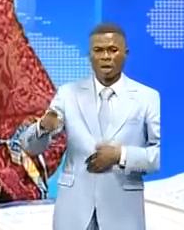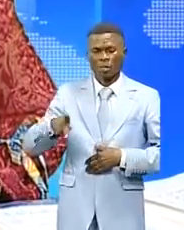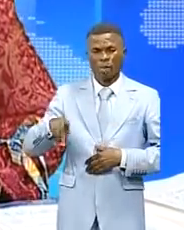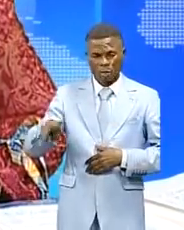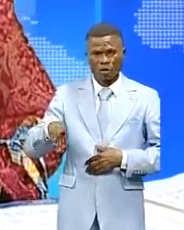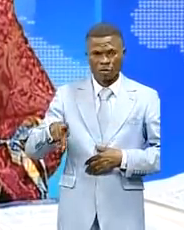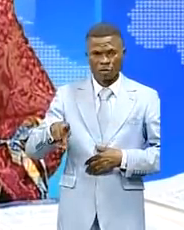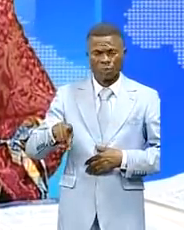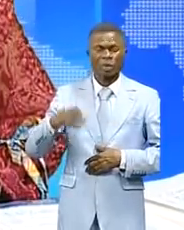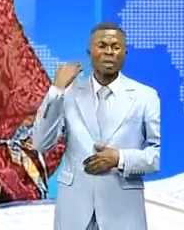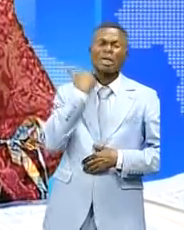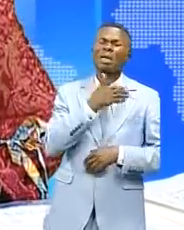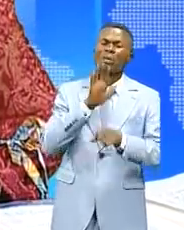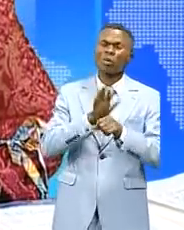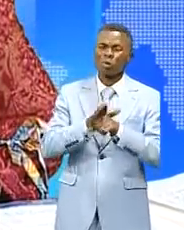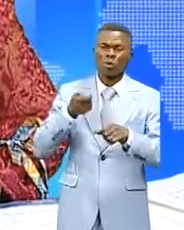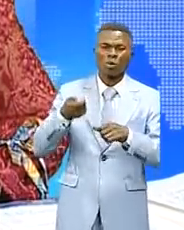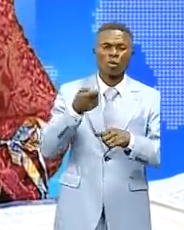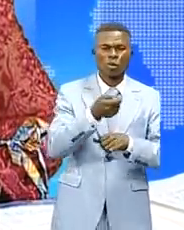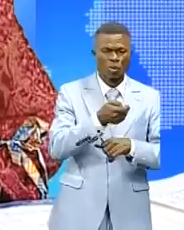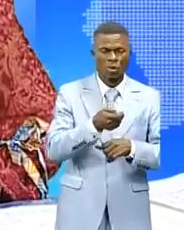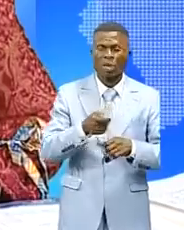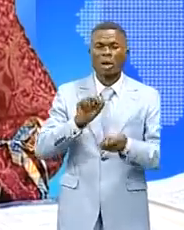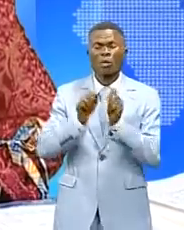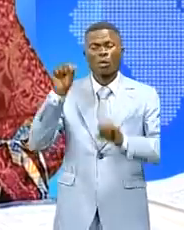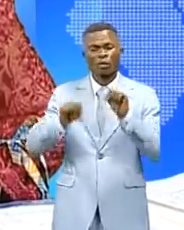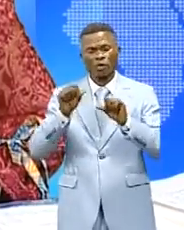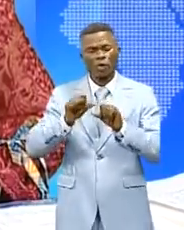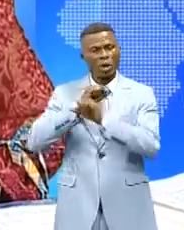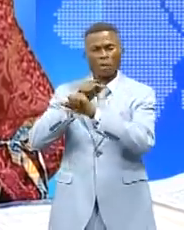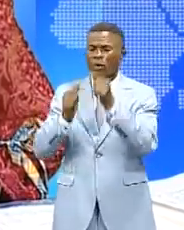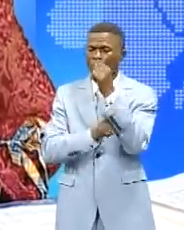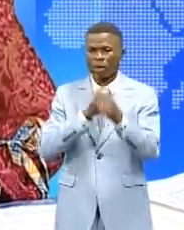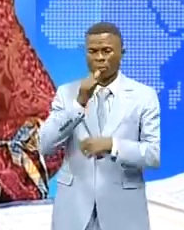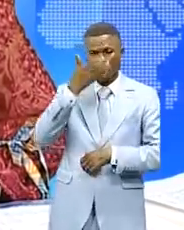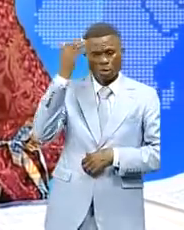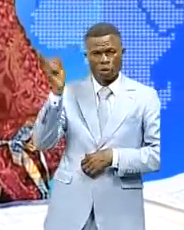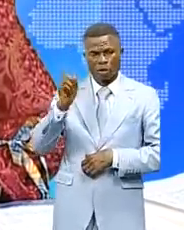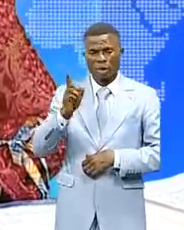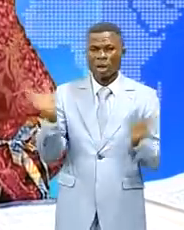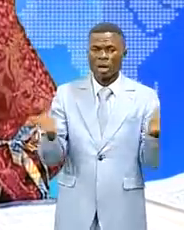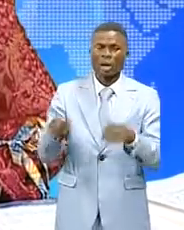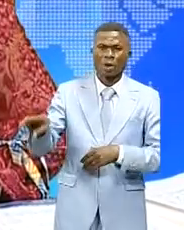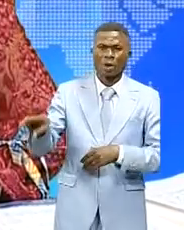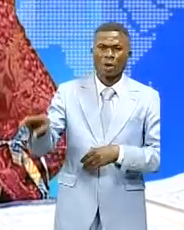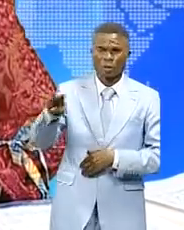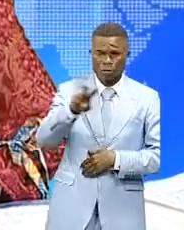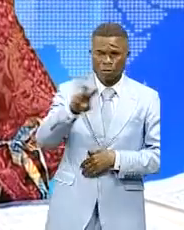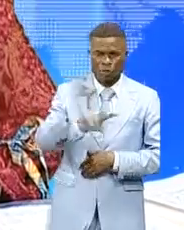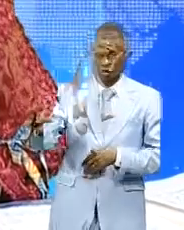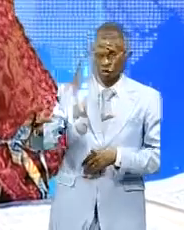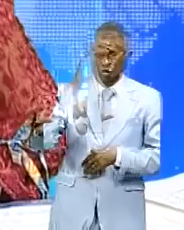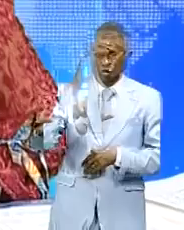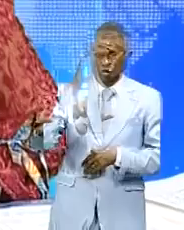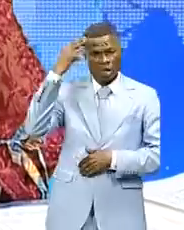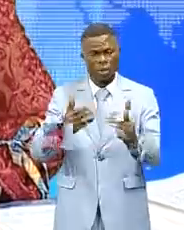martyrisé par plusieurs mots qui ne peuvent laisser personne indifférent je vous exhorte donc à d'ayrté poids are